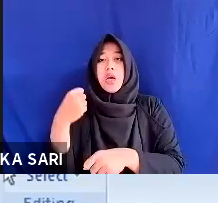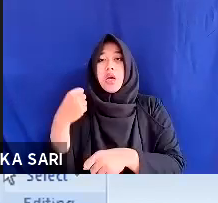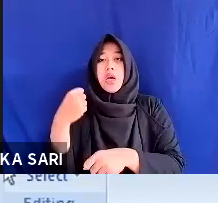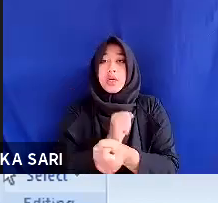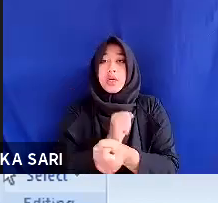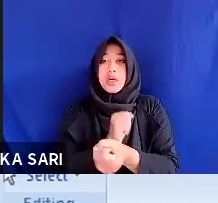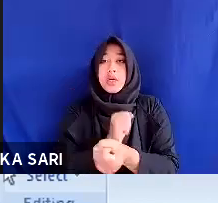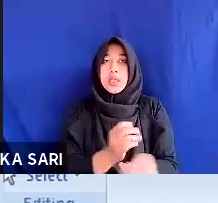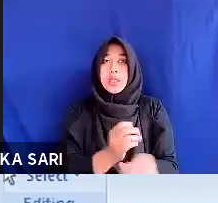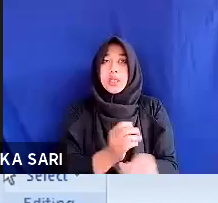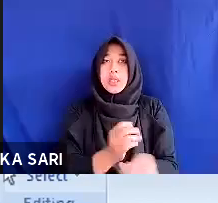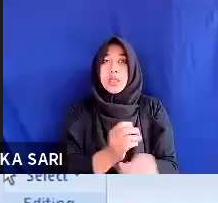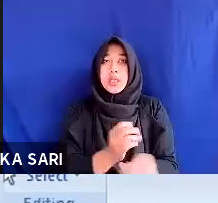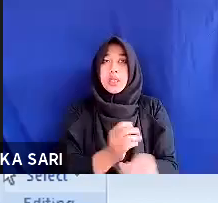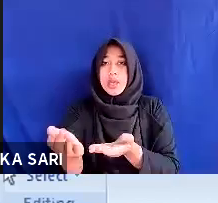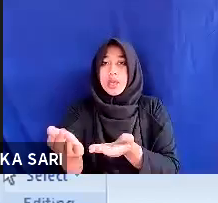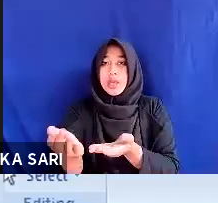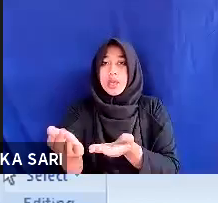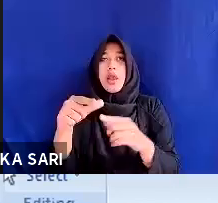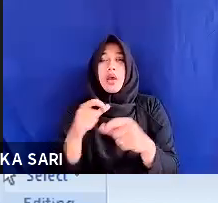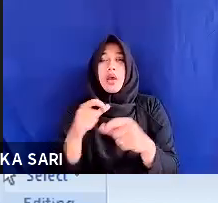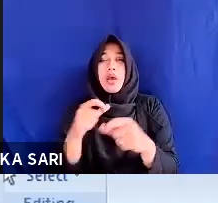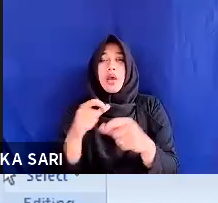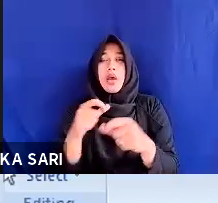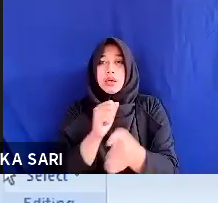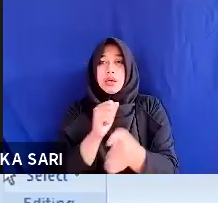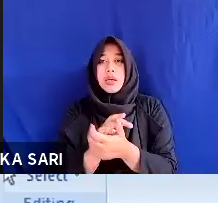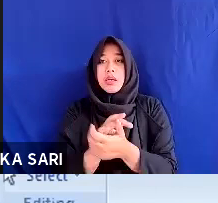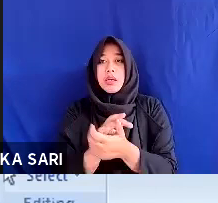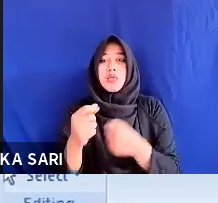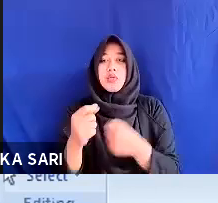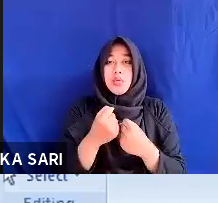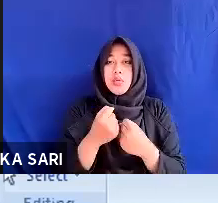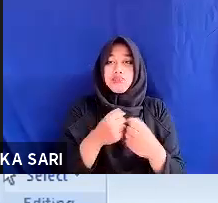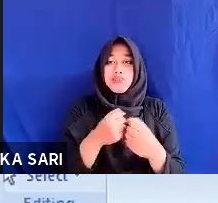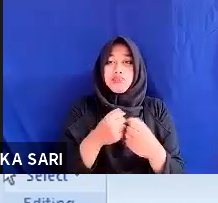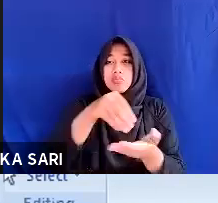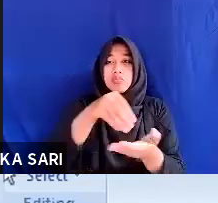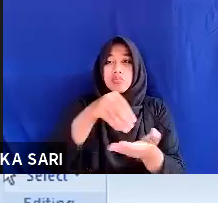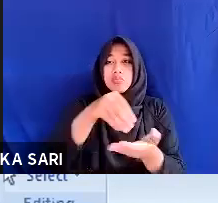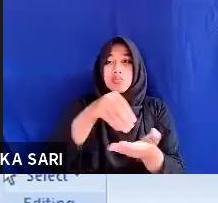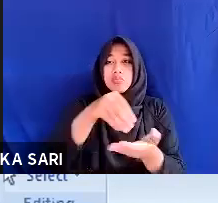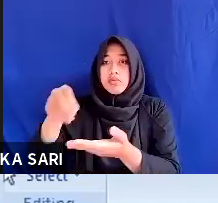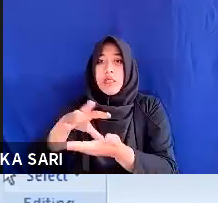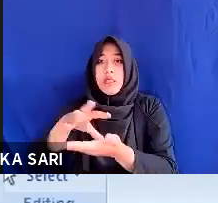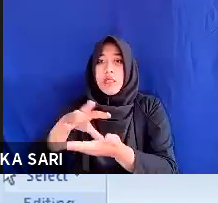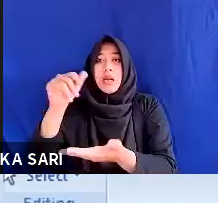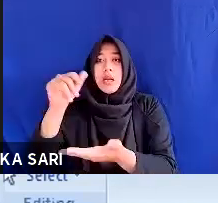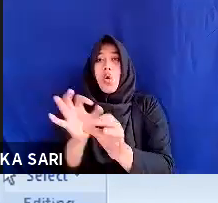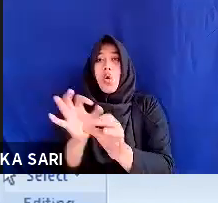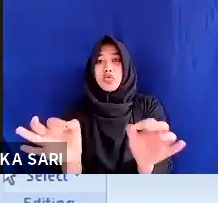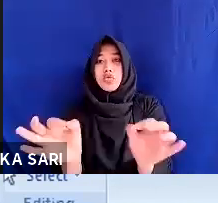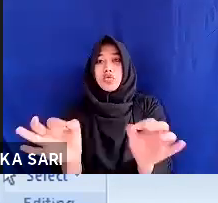itu dilakukan untuk menanami tanah-tanah kosong yang ada di desa. Berikutnya adalah sistem distribusi